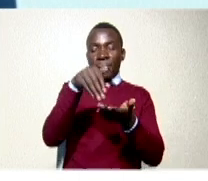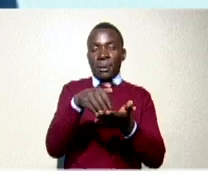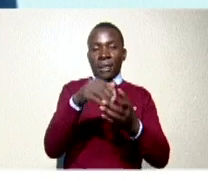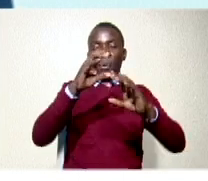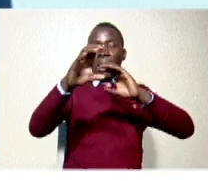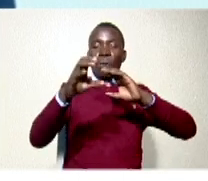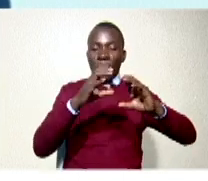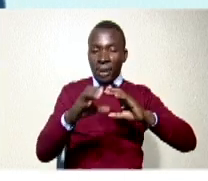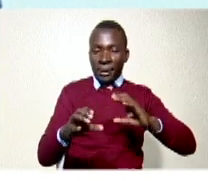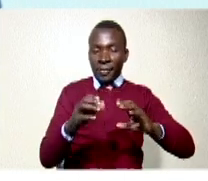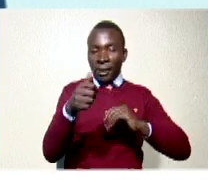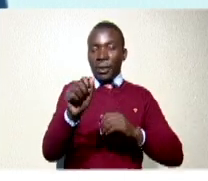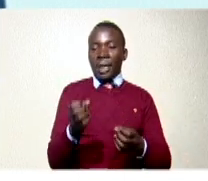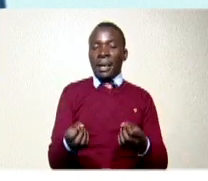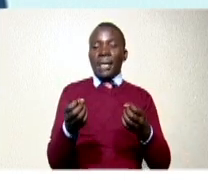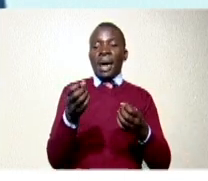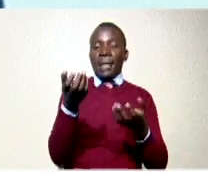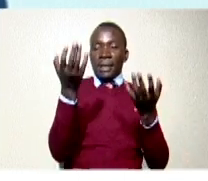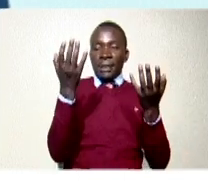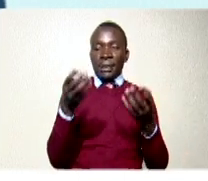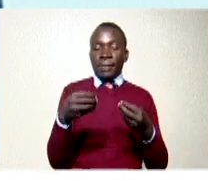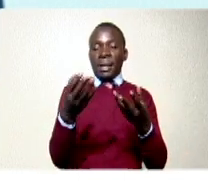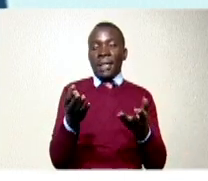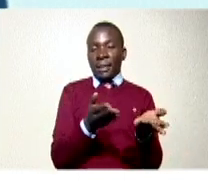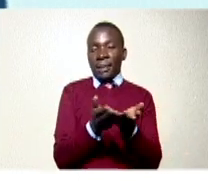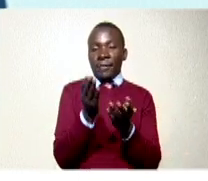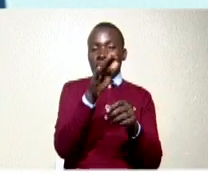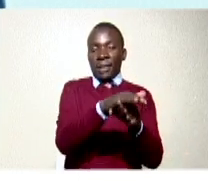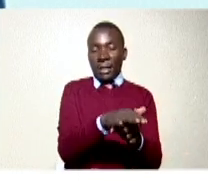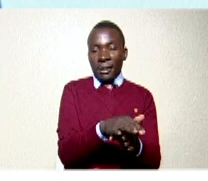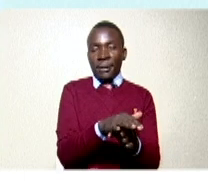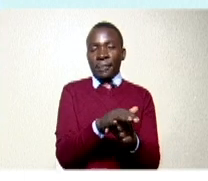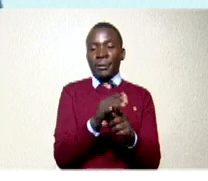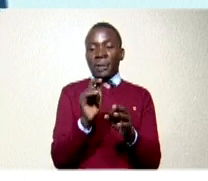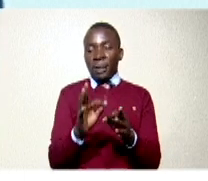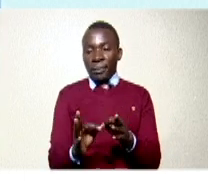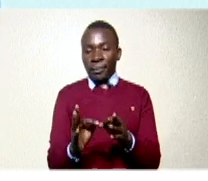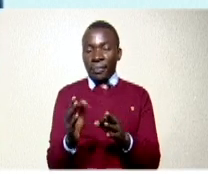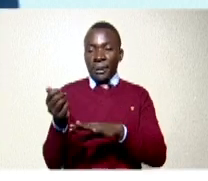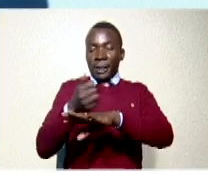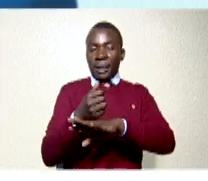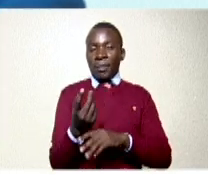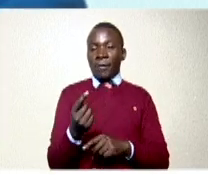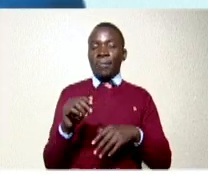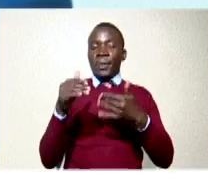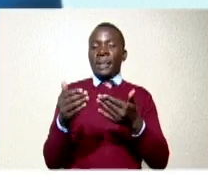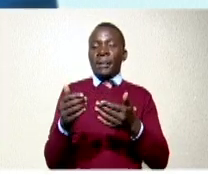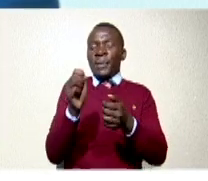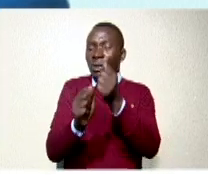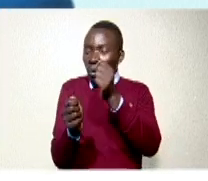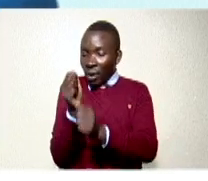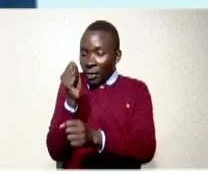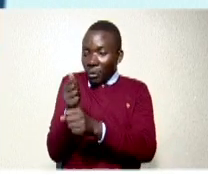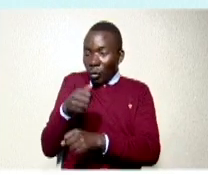by'itumanaho ari nabyo ahanini usanga bitanga iyo serivisi cyane cyane iyo bijya kugena amafaranga ese nibyo bibigena ku giti